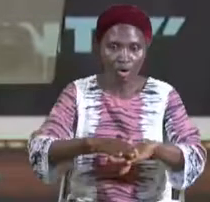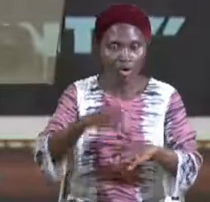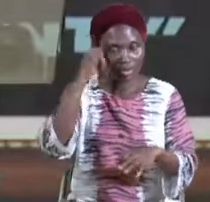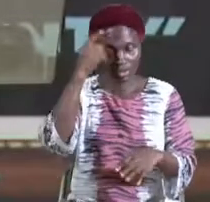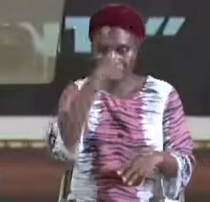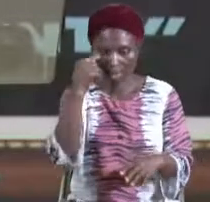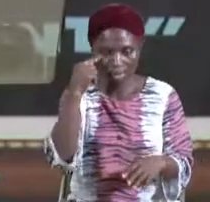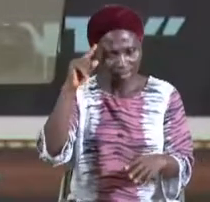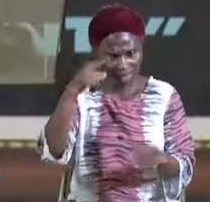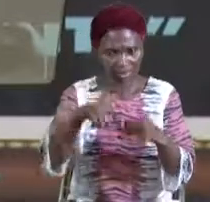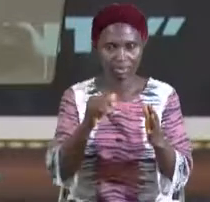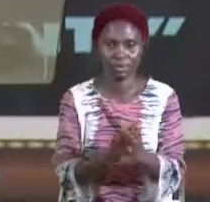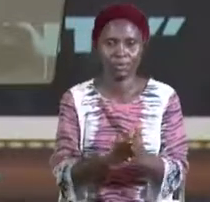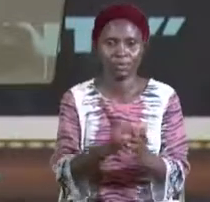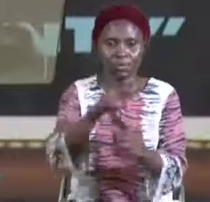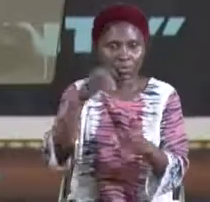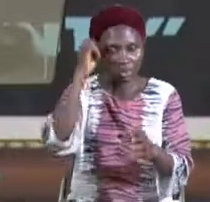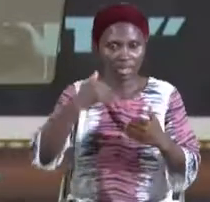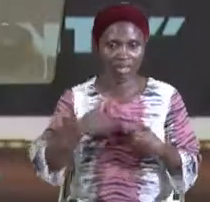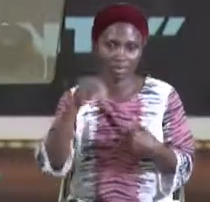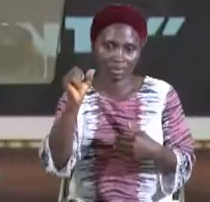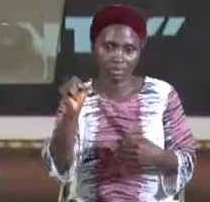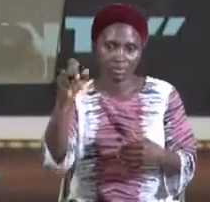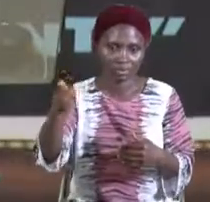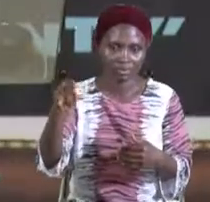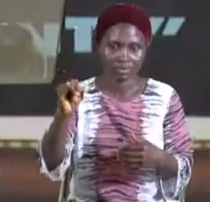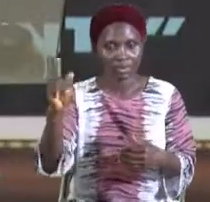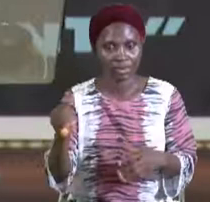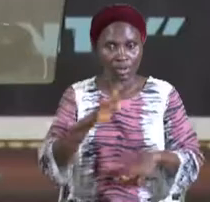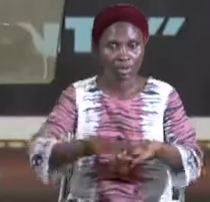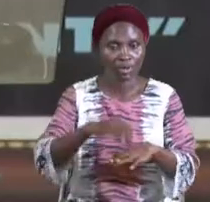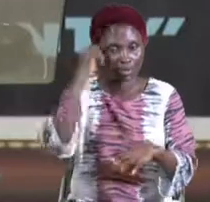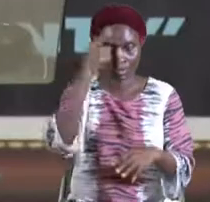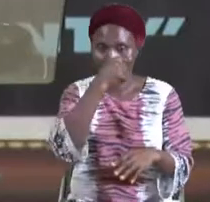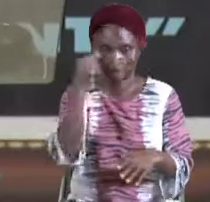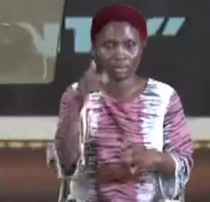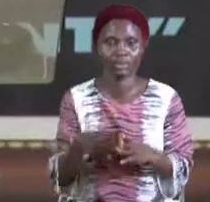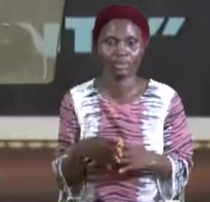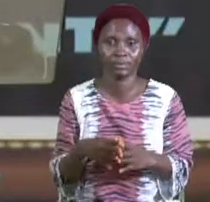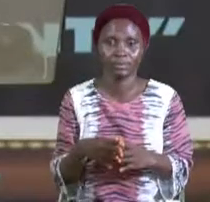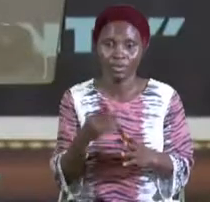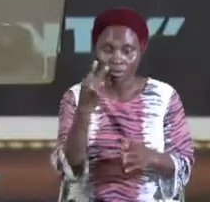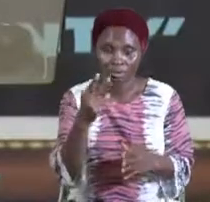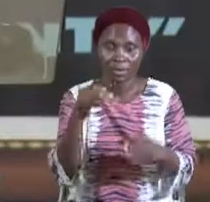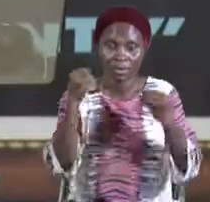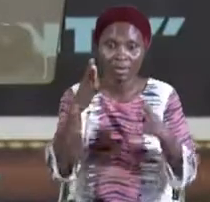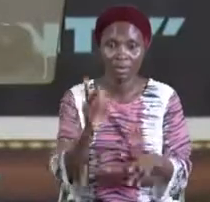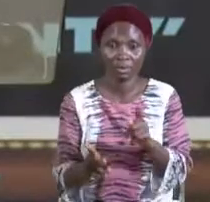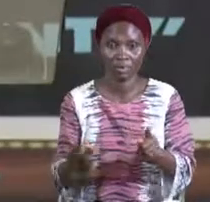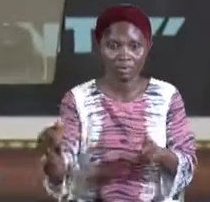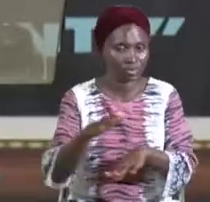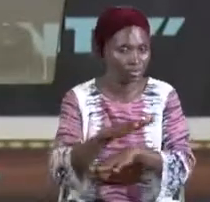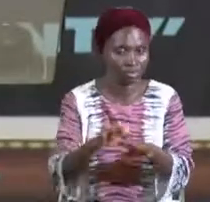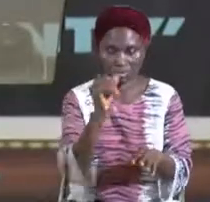il lui mit de la salive sur les yeux, les Écritures révèlent ce que Christ a fait. Vous voyez, plusieurs, ils